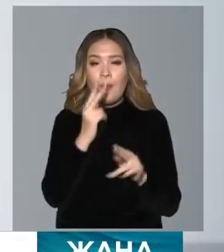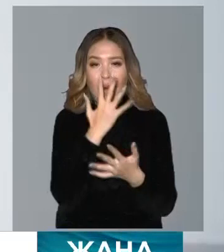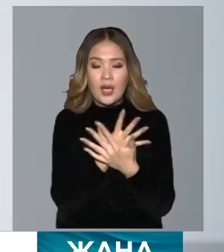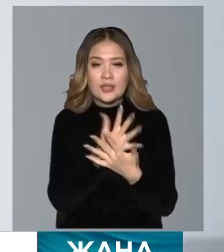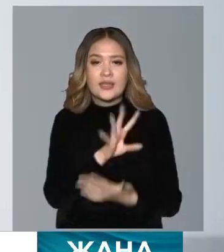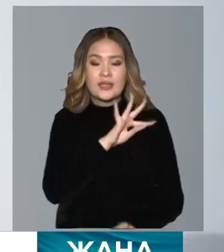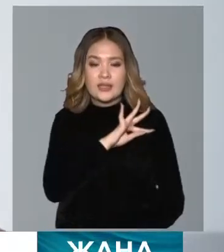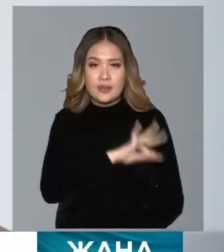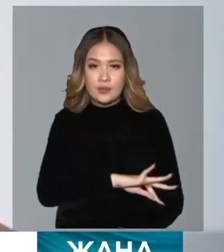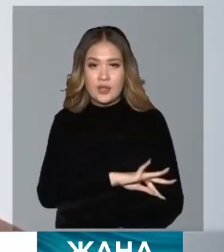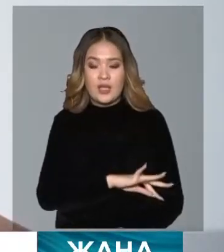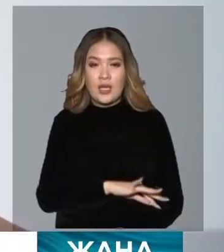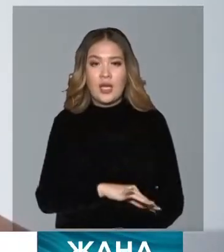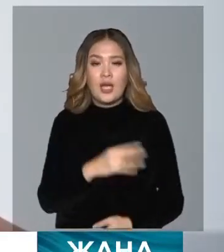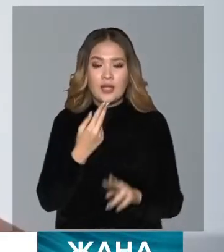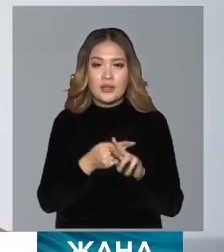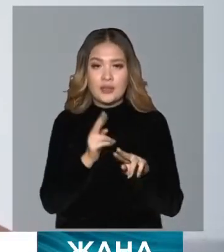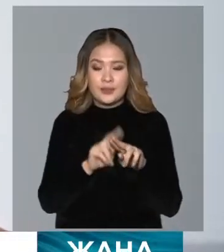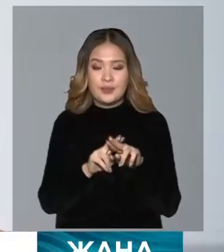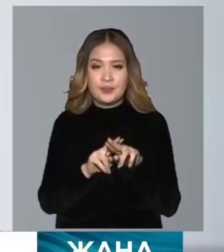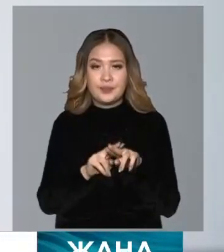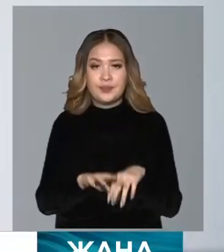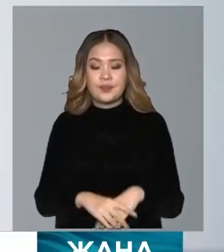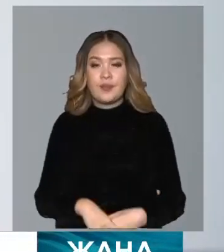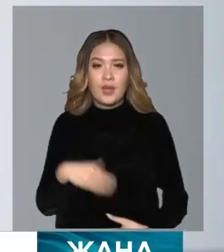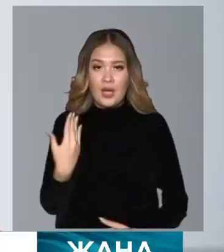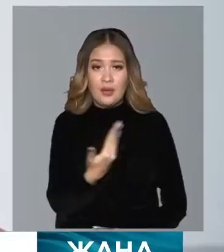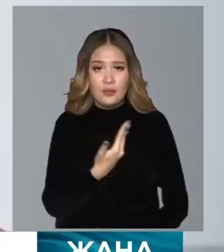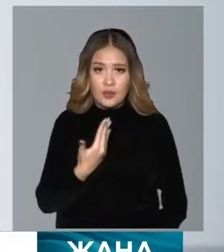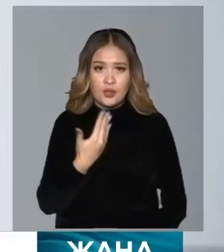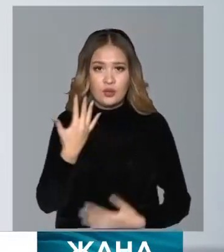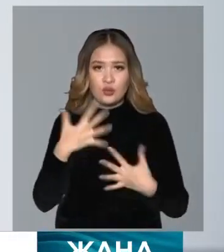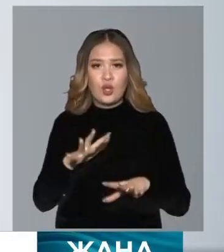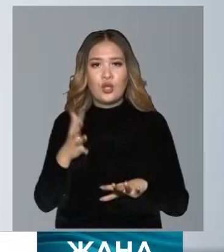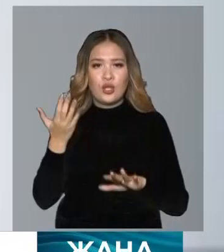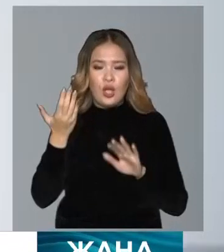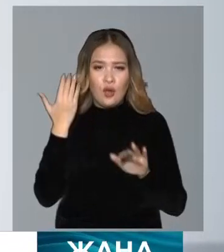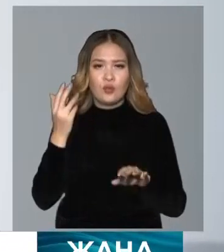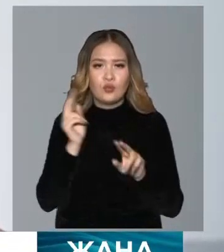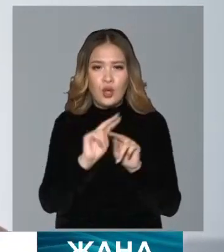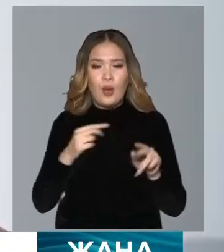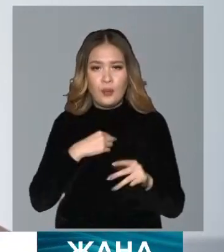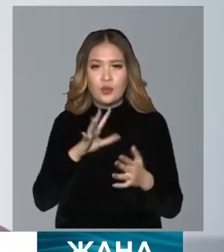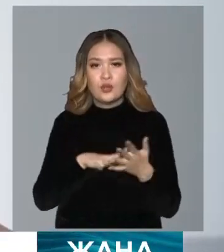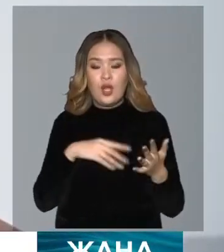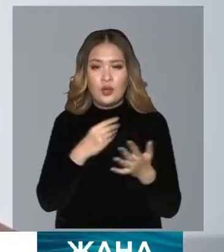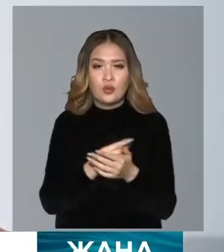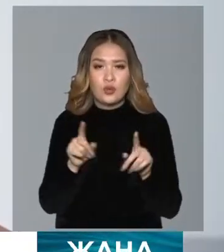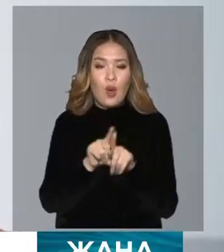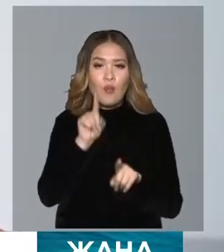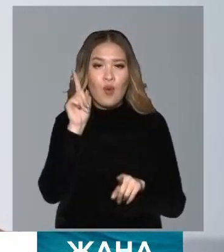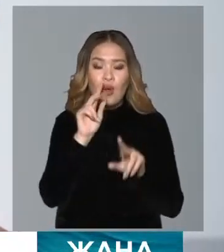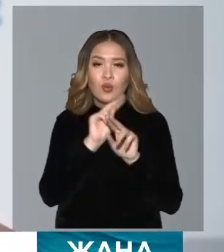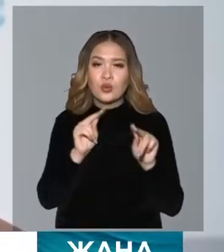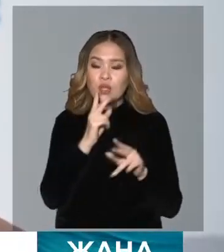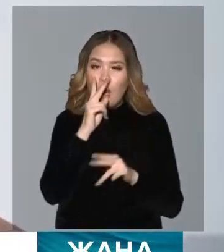тиімді пайдаланады сабақтың үстінде осы TikTok-ты. Енді біздер стажной мұғалім болсақ та, бізде әлі осындай жас